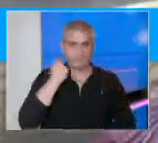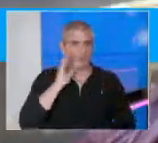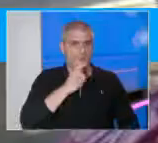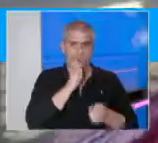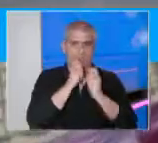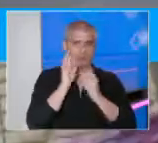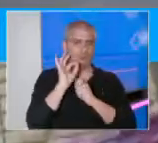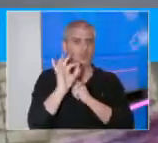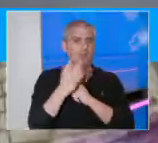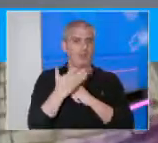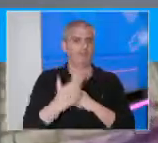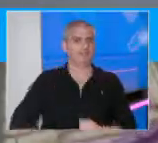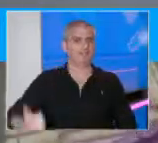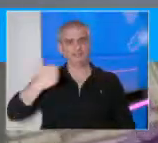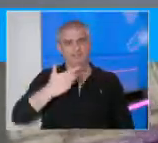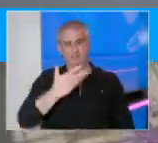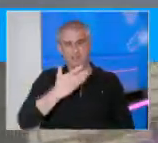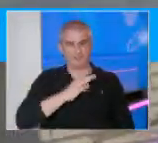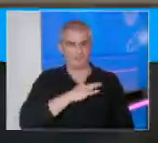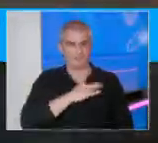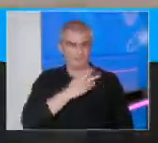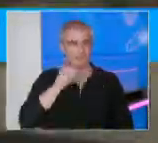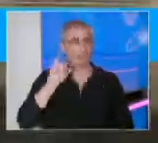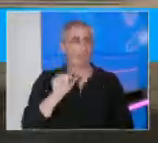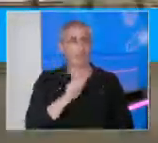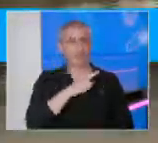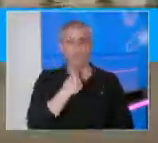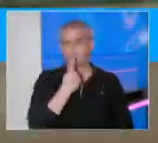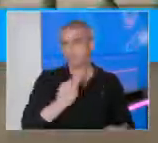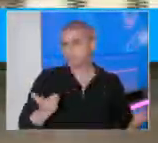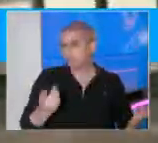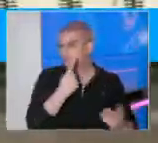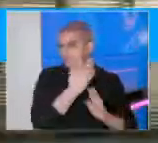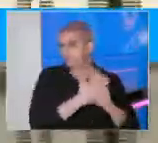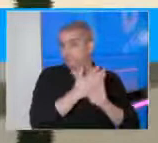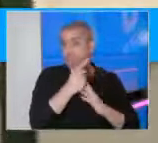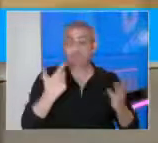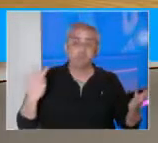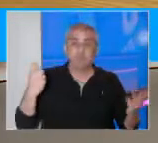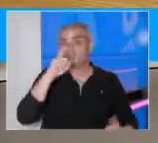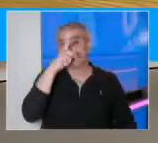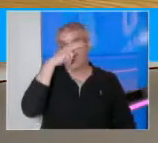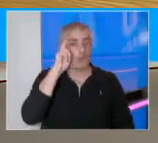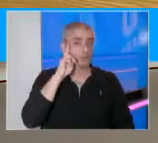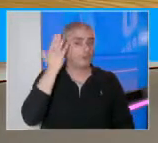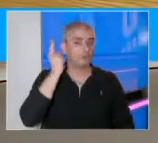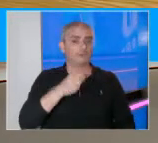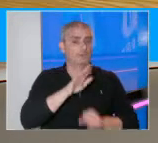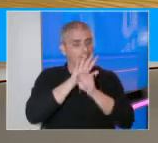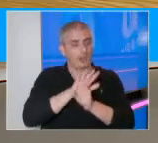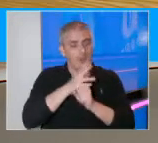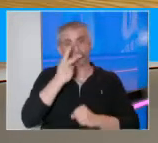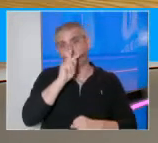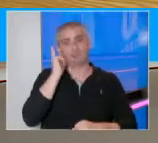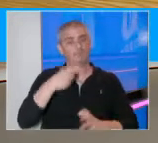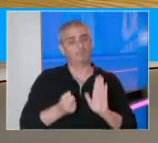של שר הבריאות, יולי אדלשטיין, שאומר בקולו, אולי ההורים היו צריכים ללחוץ יותר,